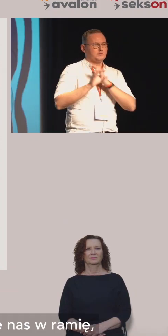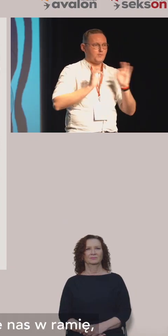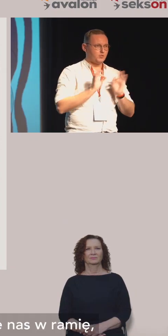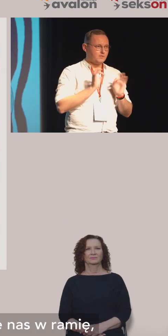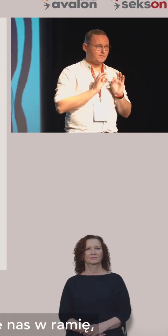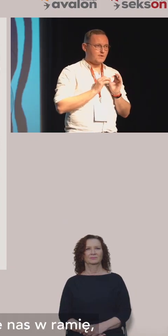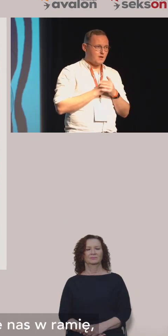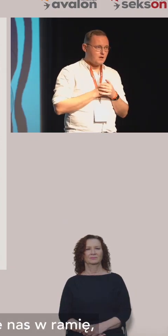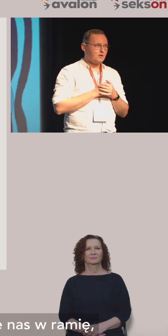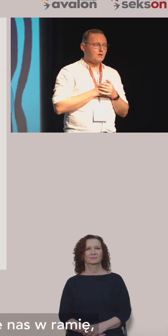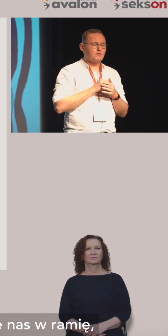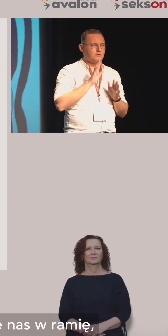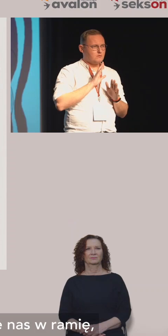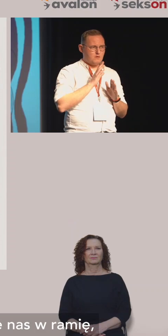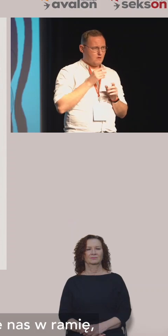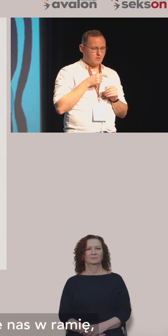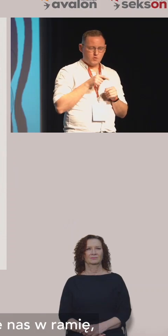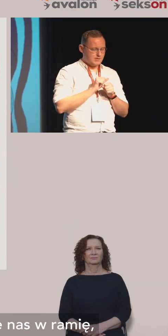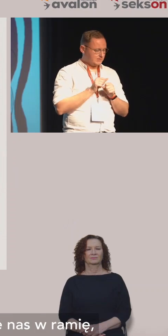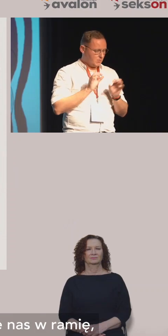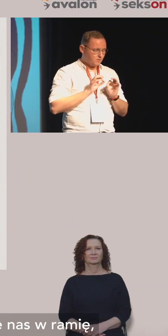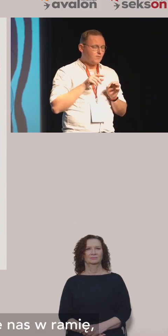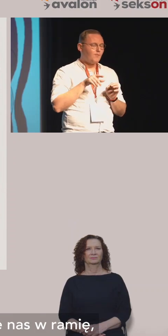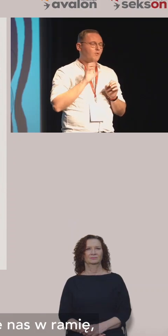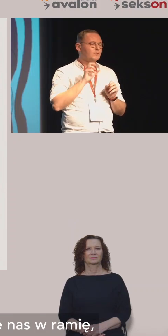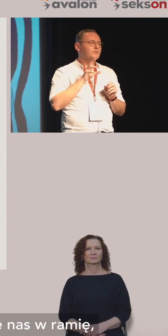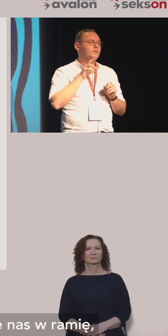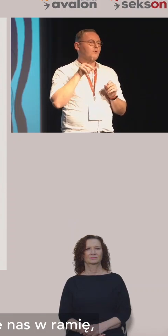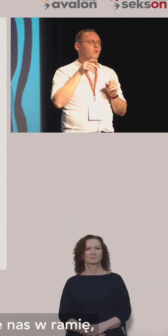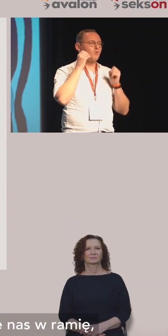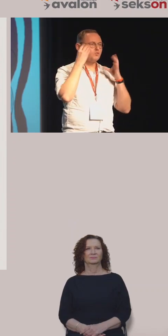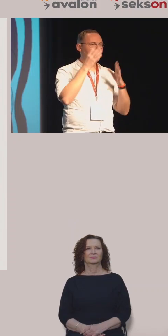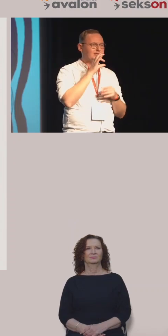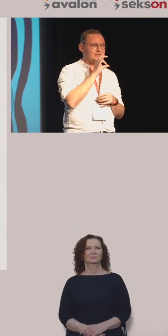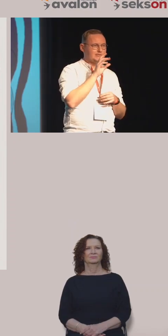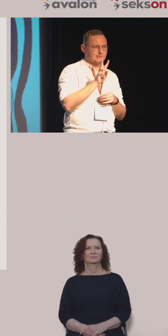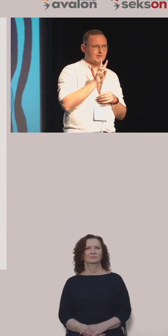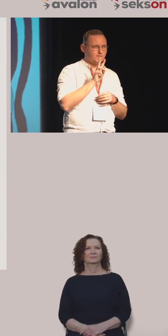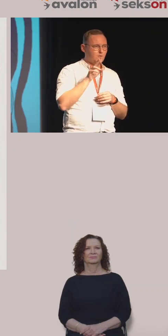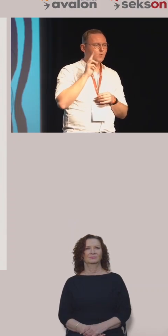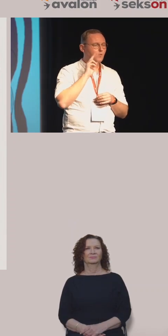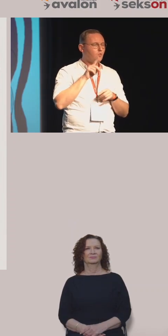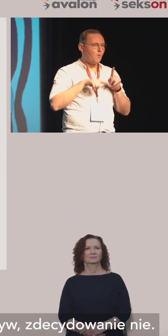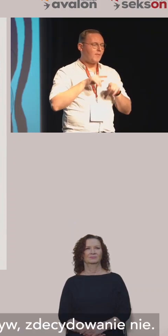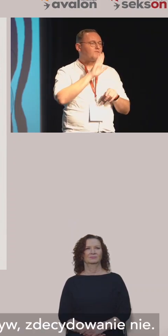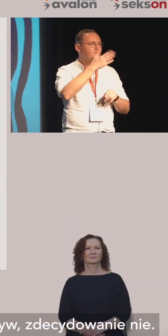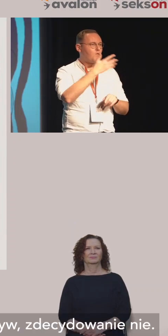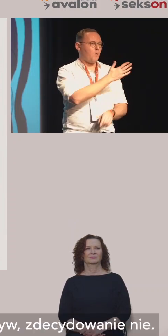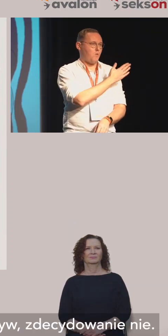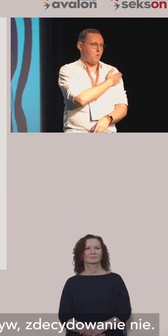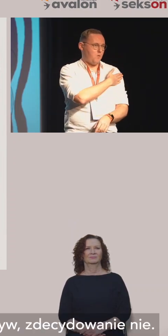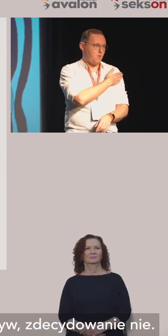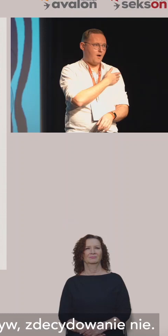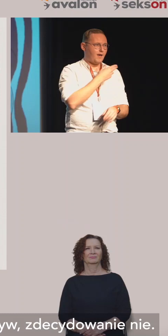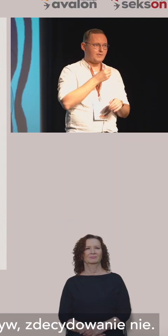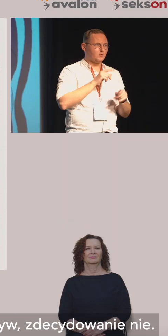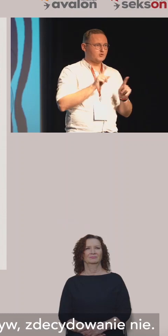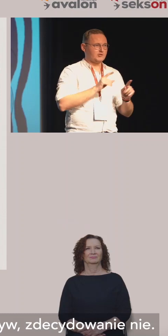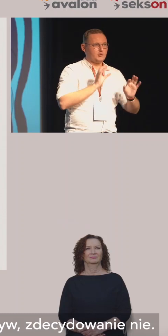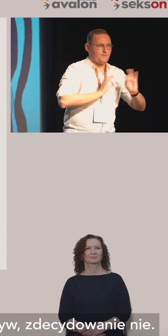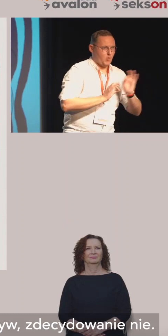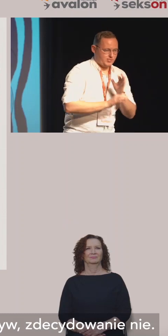Kolejna sprawa. Słyszący myślą, że jeżeli głuchy klepnie nas w ramię, to znaczy, że to jest podryw. Nie, to jest element